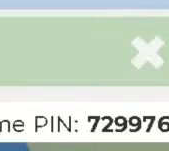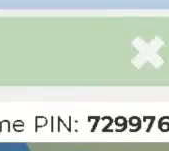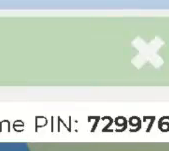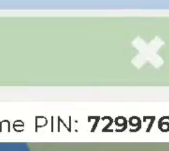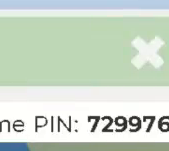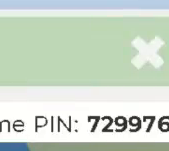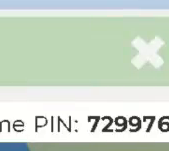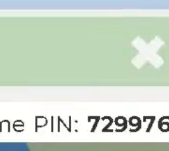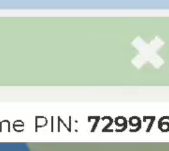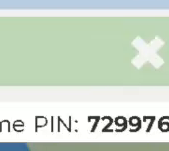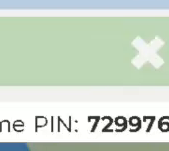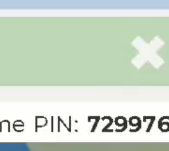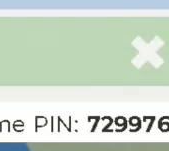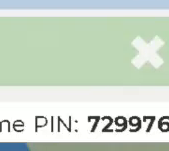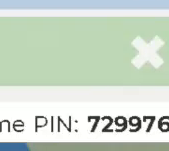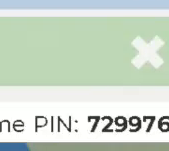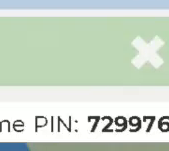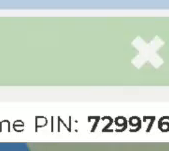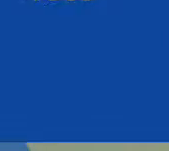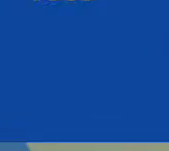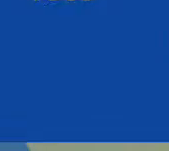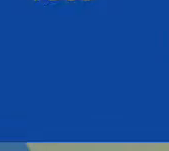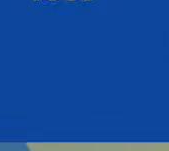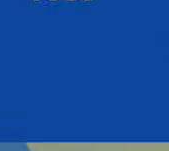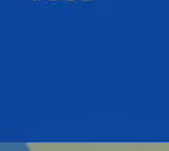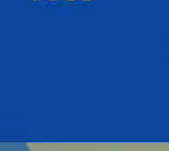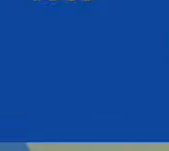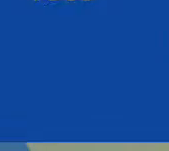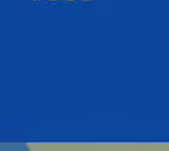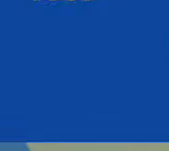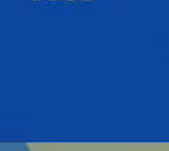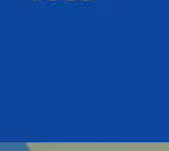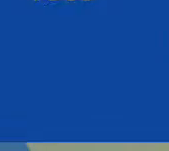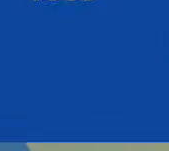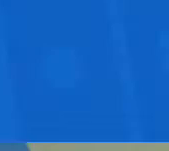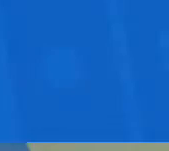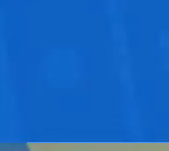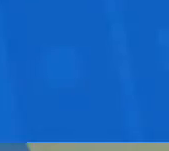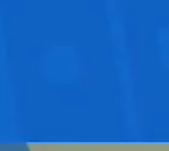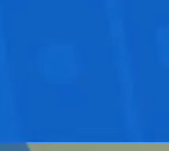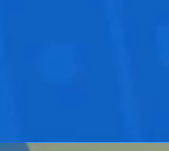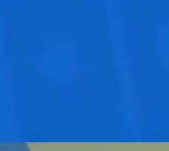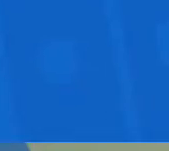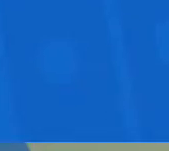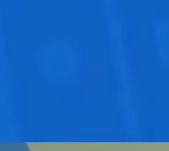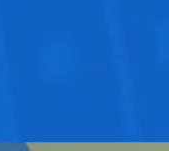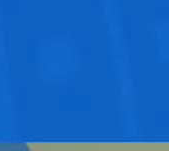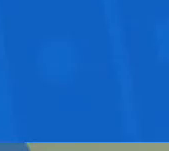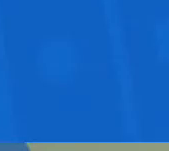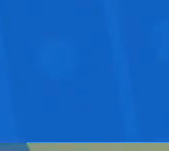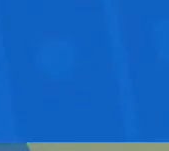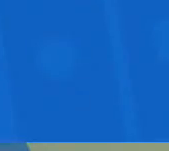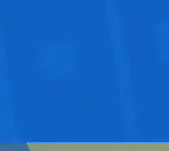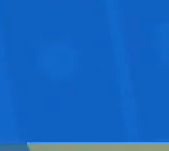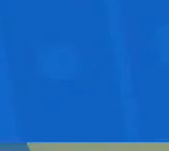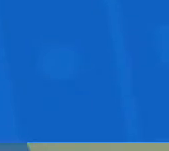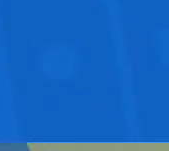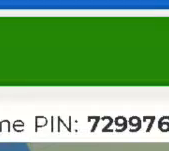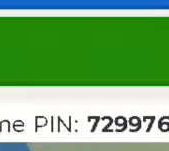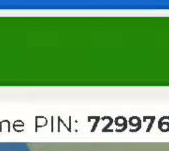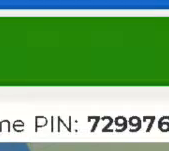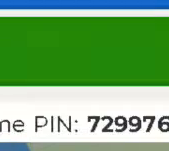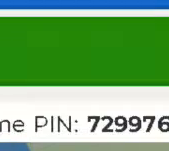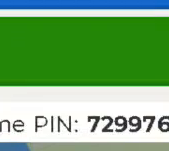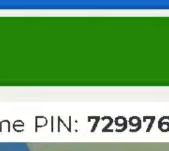Iya jawabannya adalah 9,4 triliun KM Oke kita lanjut Indonesia